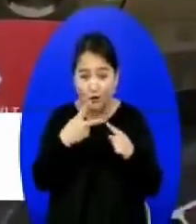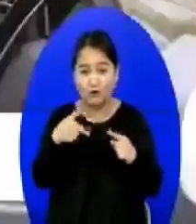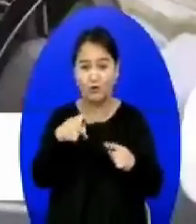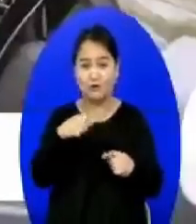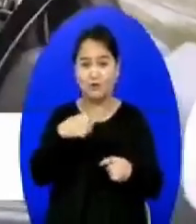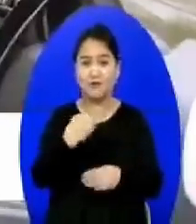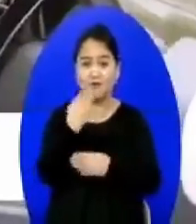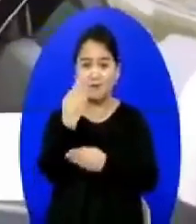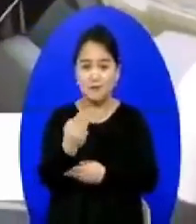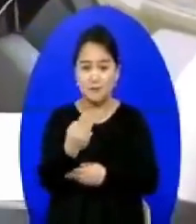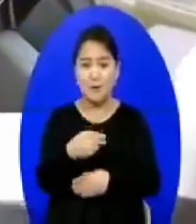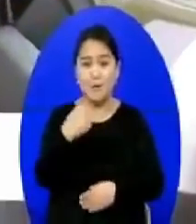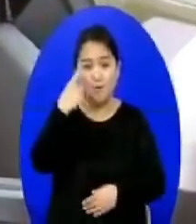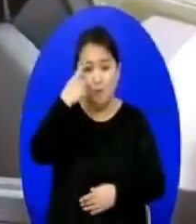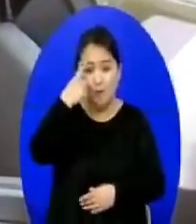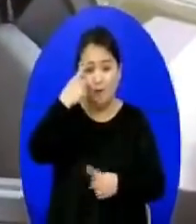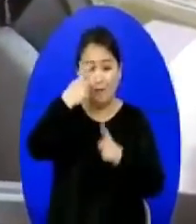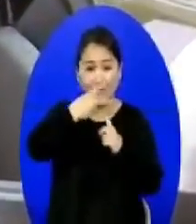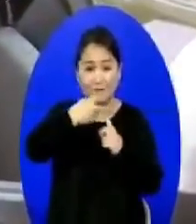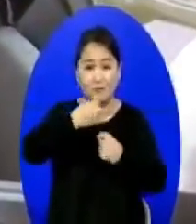телевизээр шууд тодорхой юм байна.